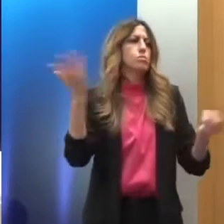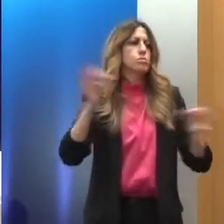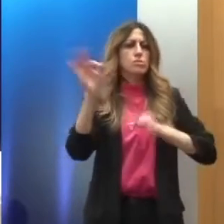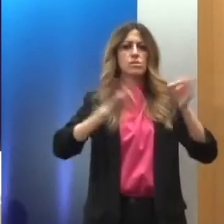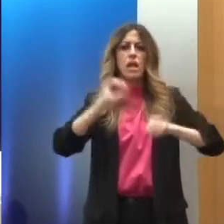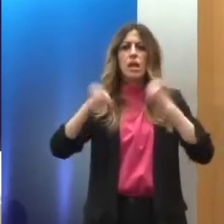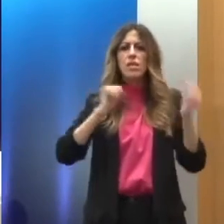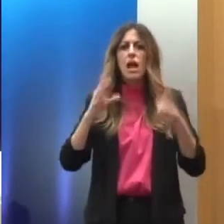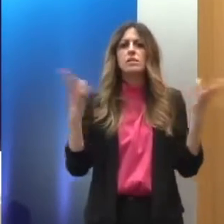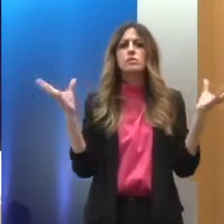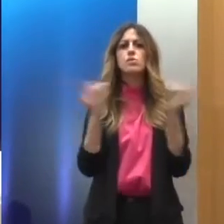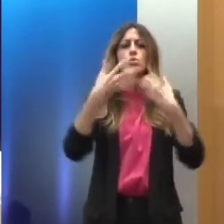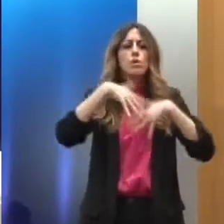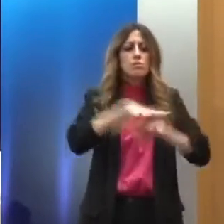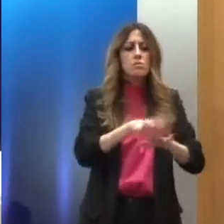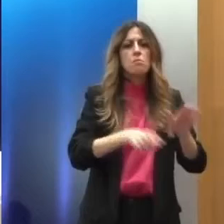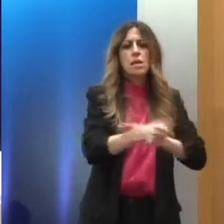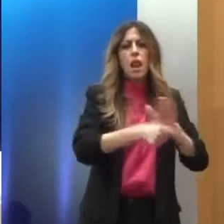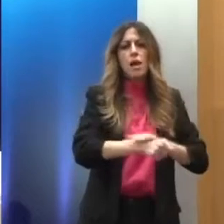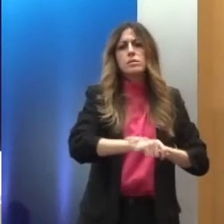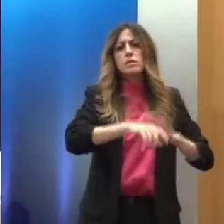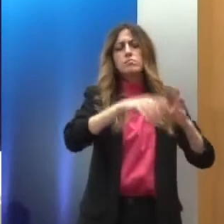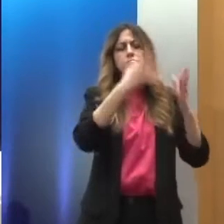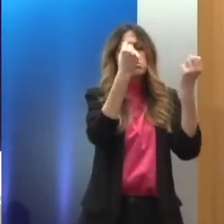ένταξη μεταναστών και την ίδια στιγμή